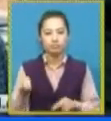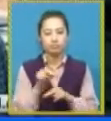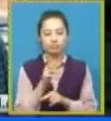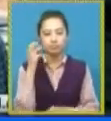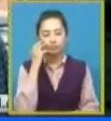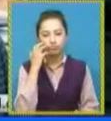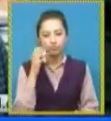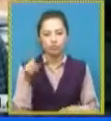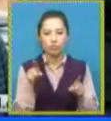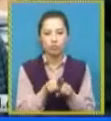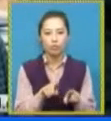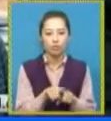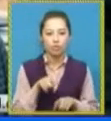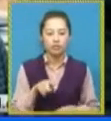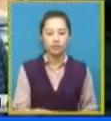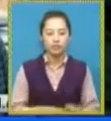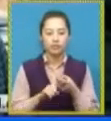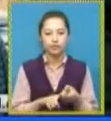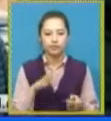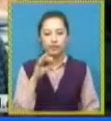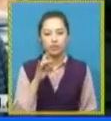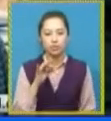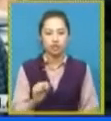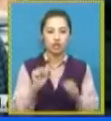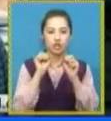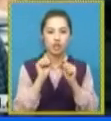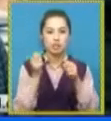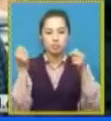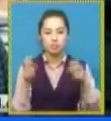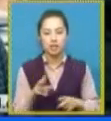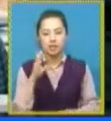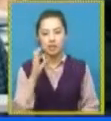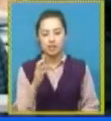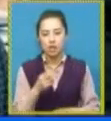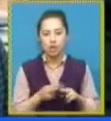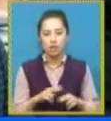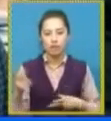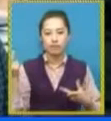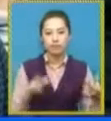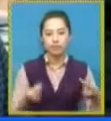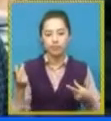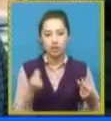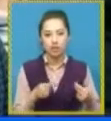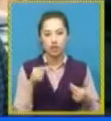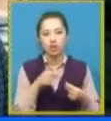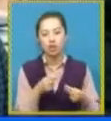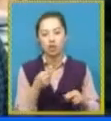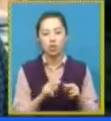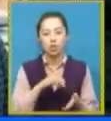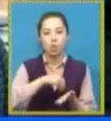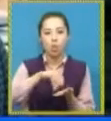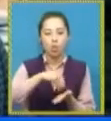әйелдерге антиретровирустық препараттар және В және С вирусты гепатитпен ауыратын балаларды емдеу үшін препараттар сатып